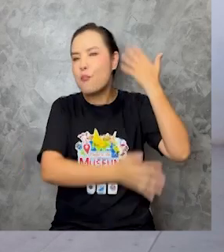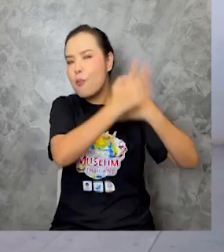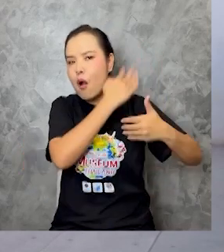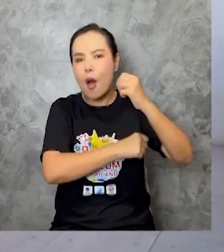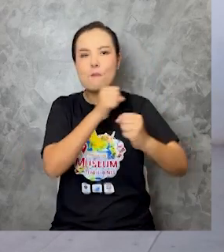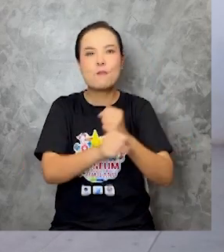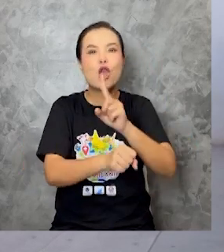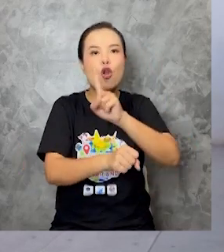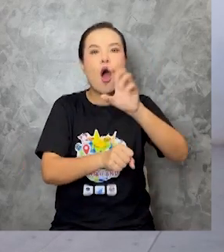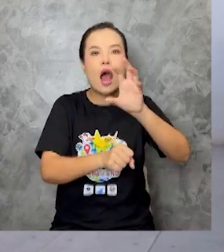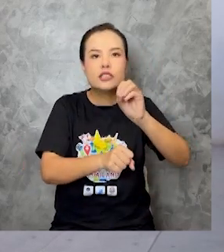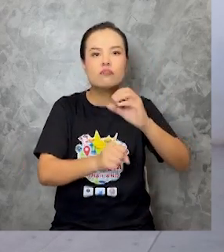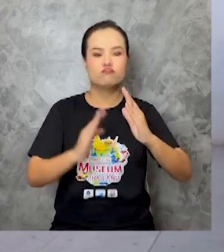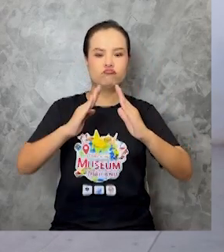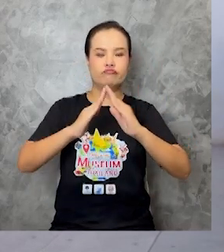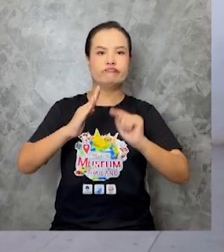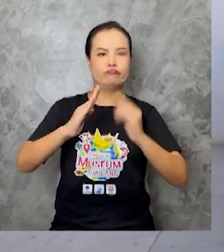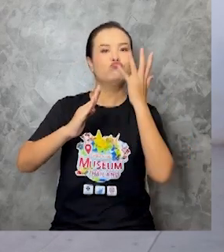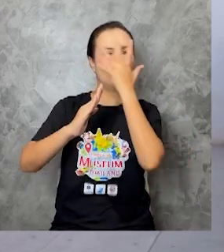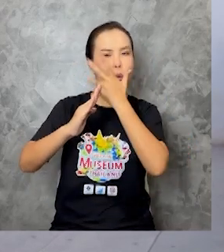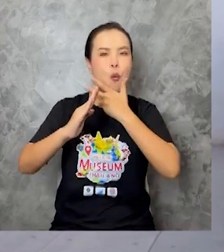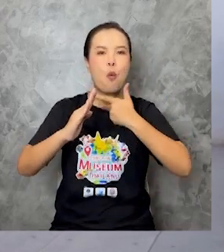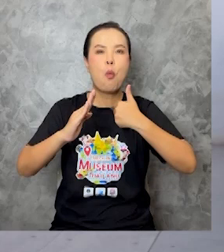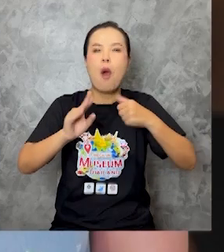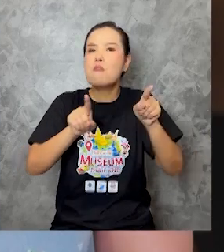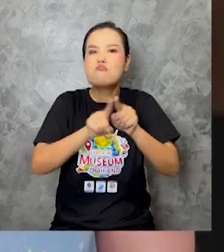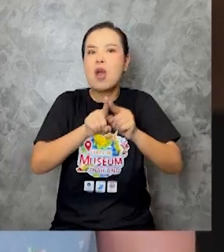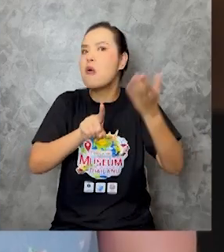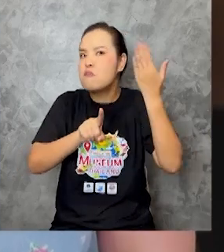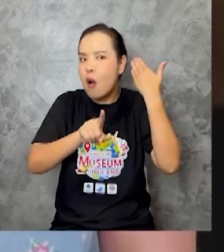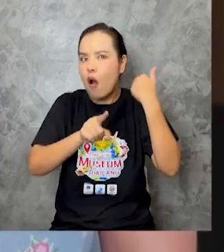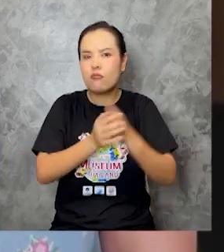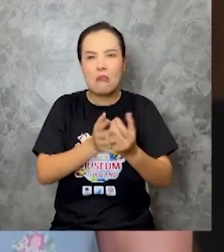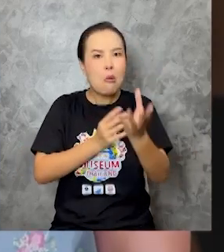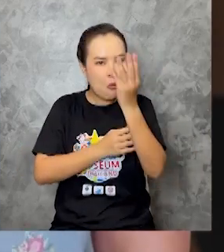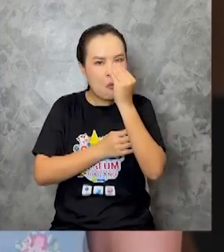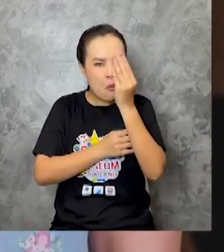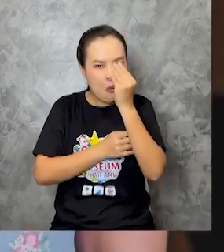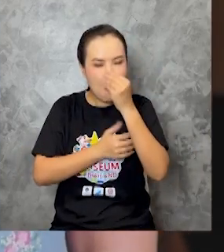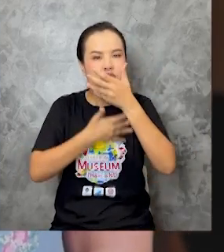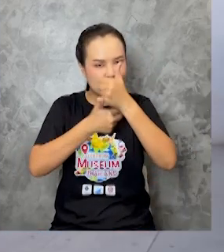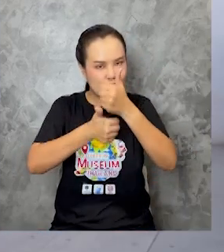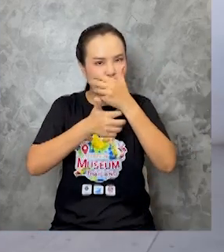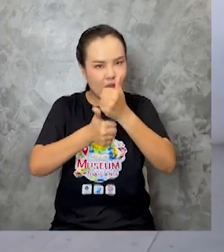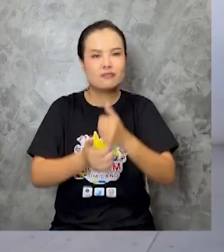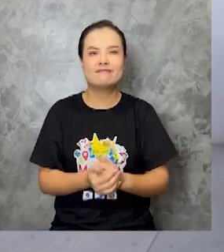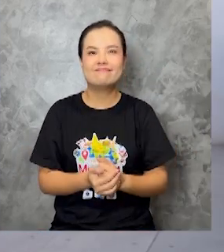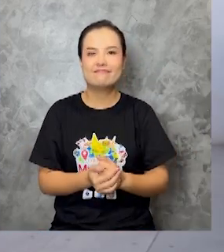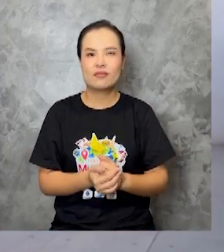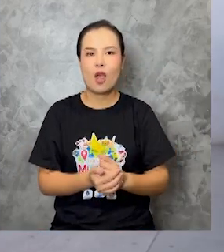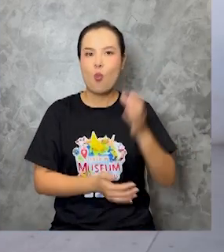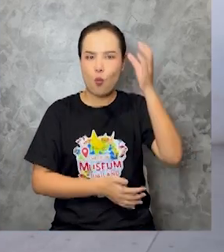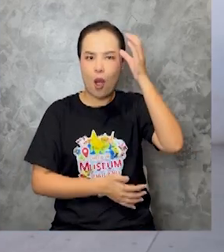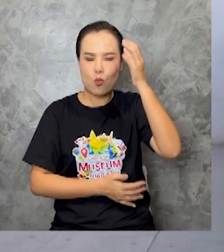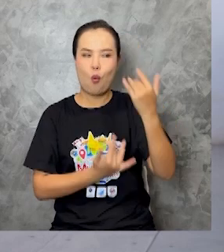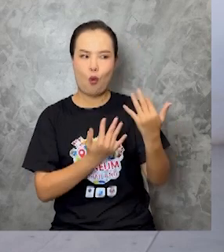ที่แล้วแล้วก็ยังคงไว้สภาพสวยงามแล้วก็ให้เหมือนเดิมมากที่สุดเป็นไงฟังดูแล้วน่าสนใจไหม น่าสนใจมากค่ะ ไปเจอผู้รู้ดีกว่าค่ะเ